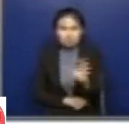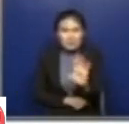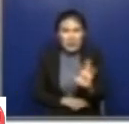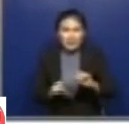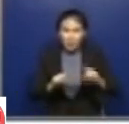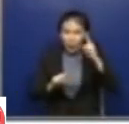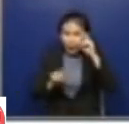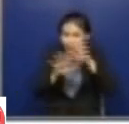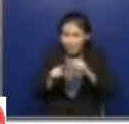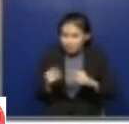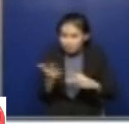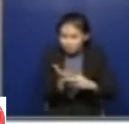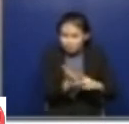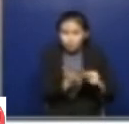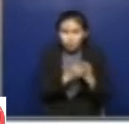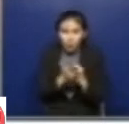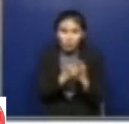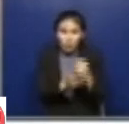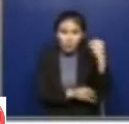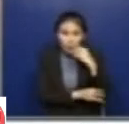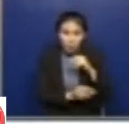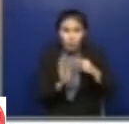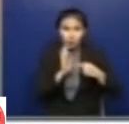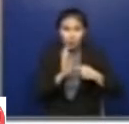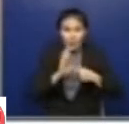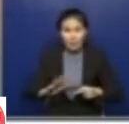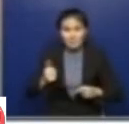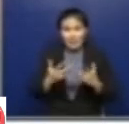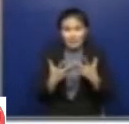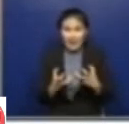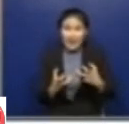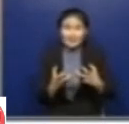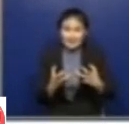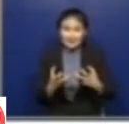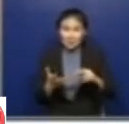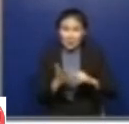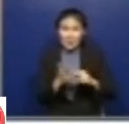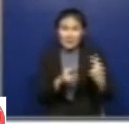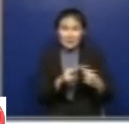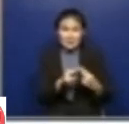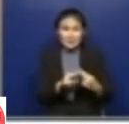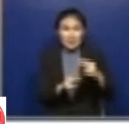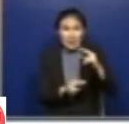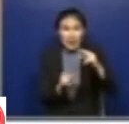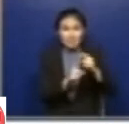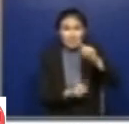การปลูกป่าคืนตัวอย่างเหมืองถ่านหินของบริษัทในออสเตรเลียที่ชื่อ New Hope ตั้